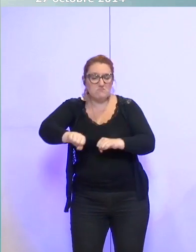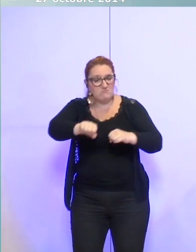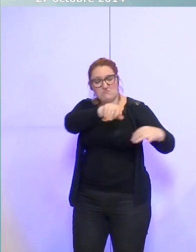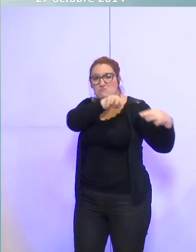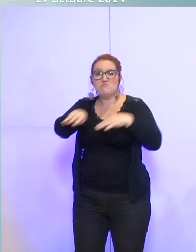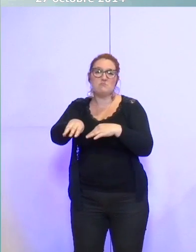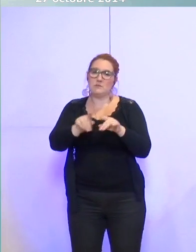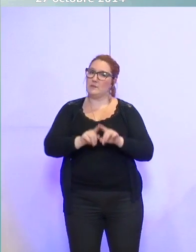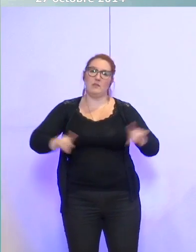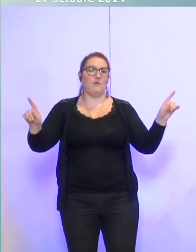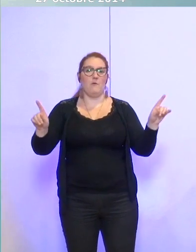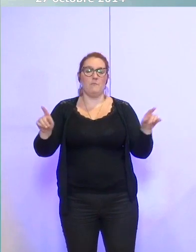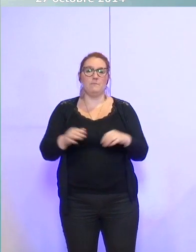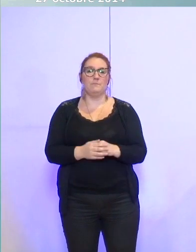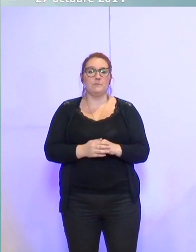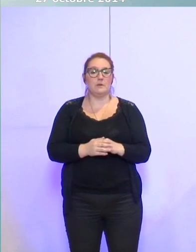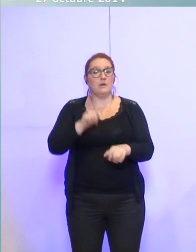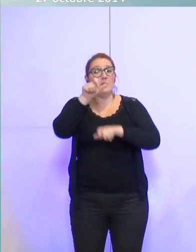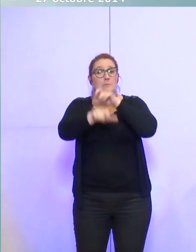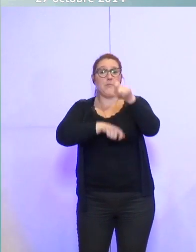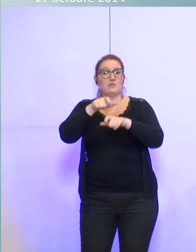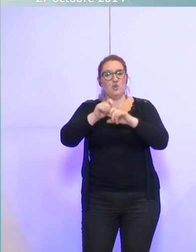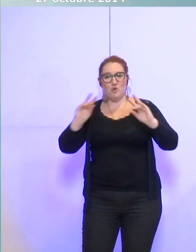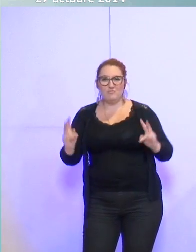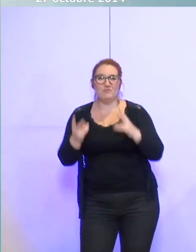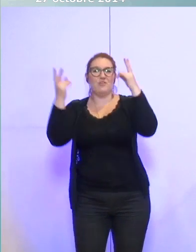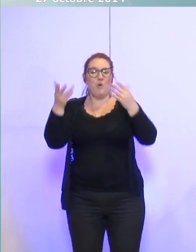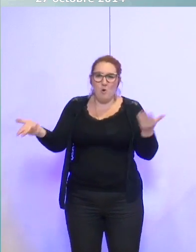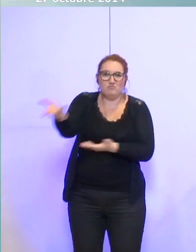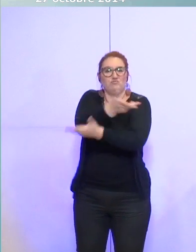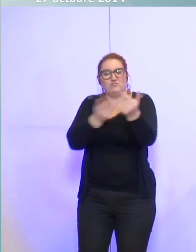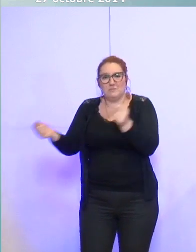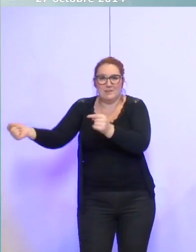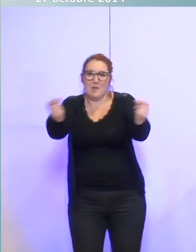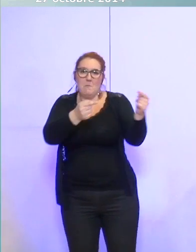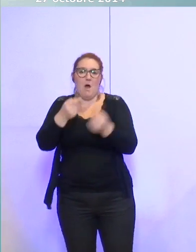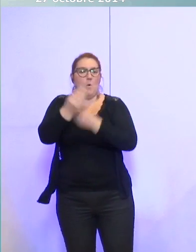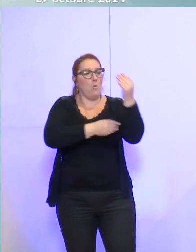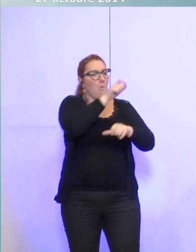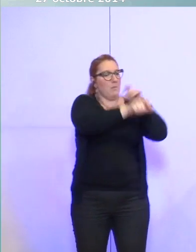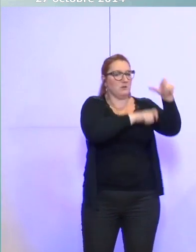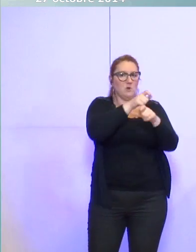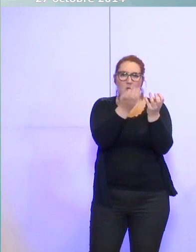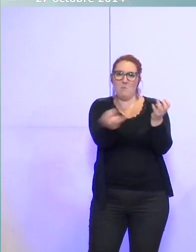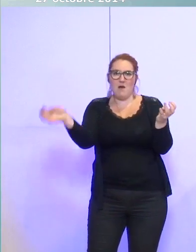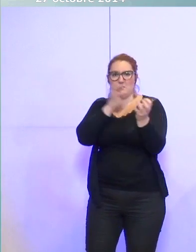public et ceux qui veulent le faire taire, en paralysant volontairement le fonctionnement des institutions et des assemblées.